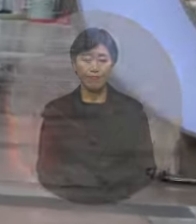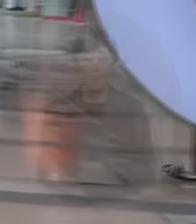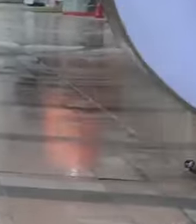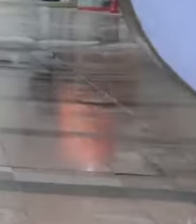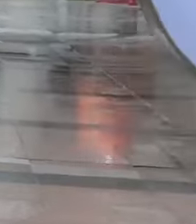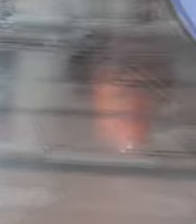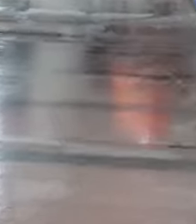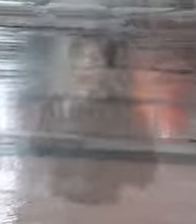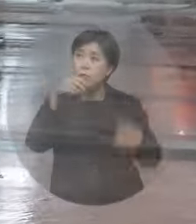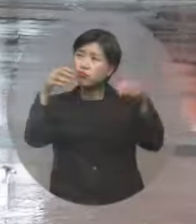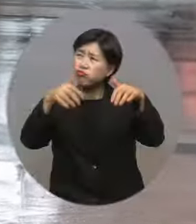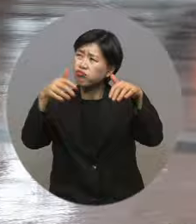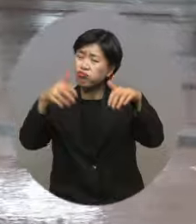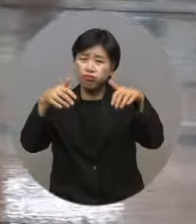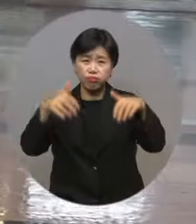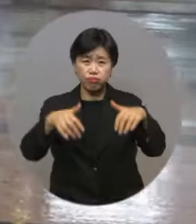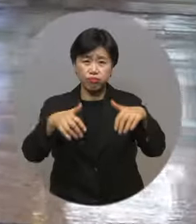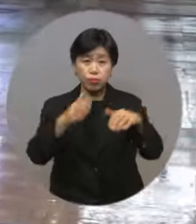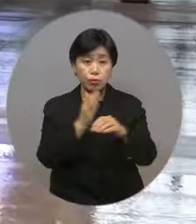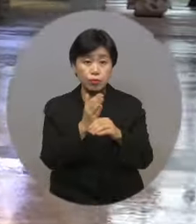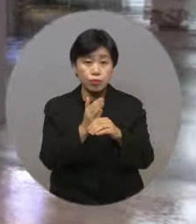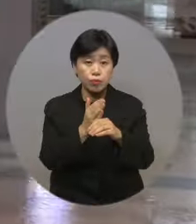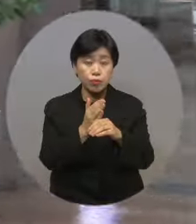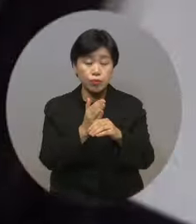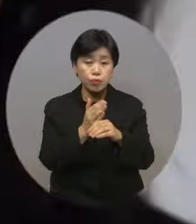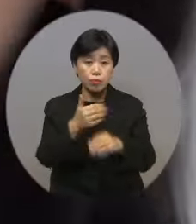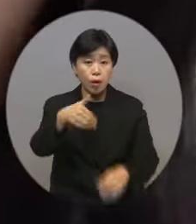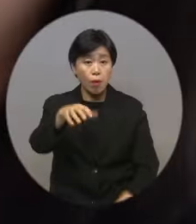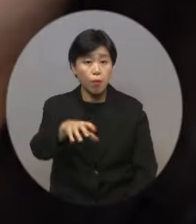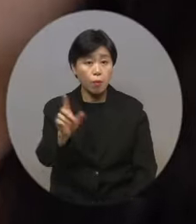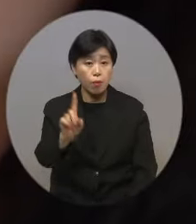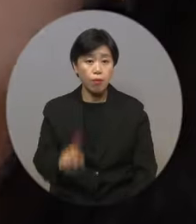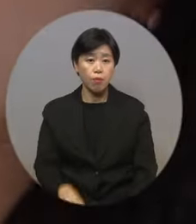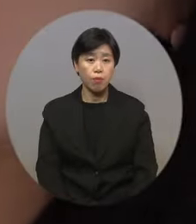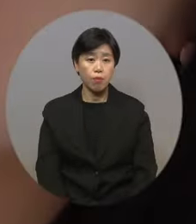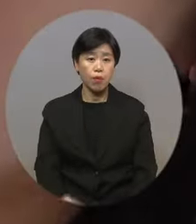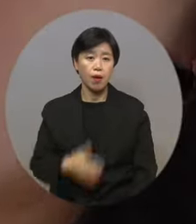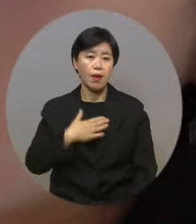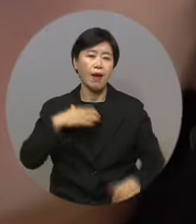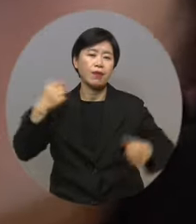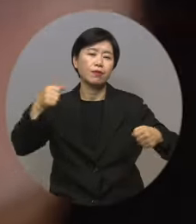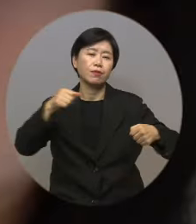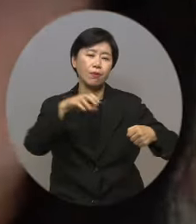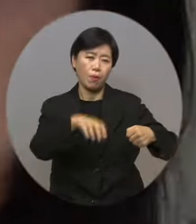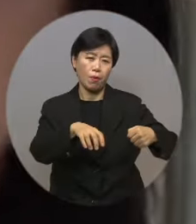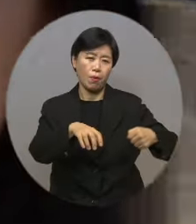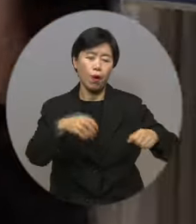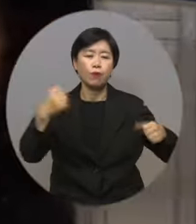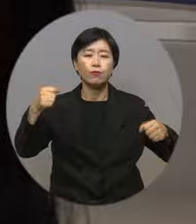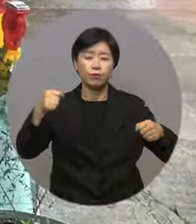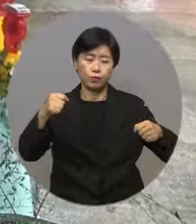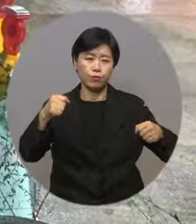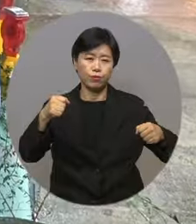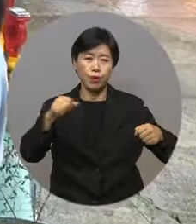비가 제법 많이 내리는데 어디를 가는 걸까요? 연습실에 춤 연습하러 가고 있어요.